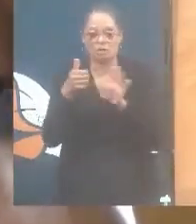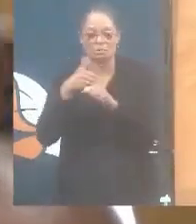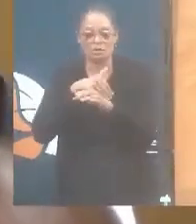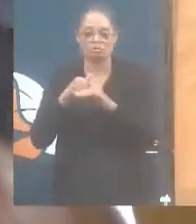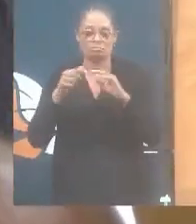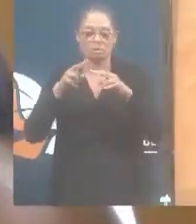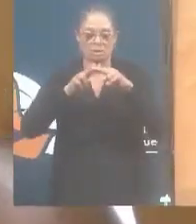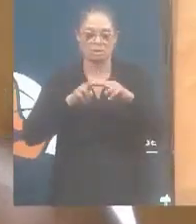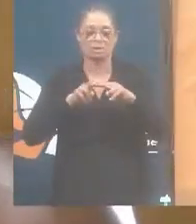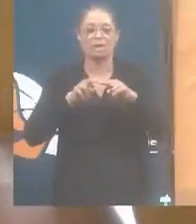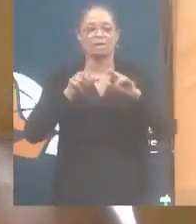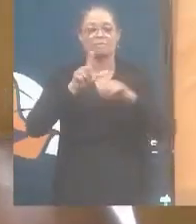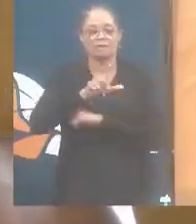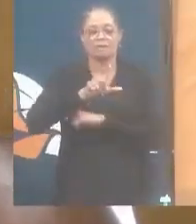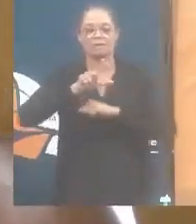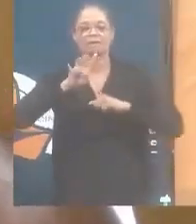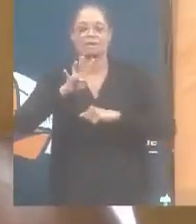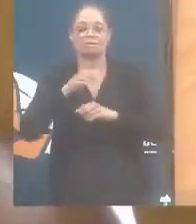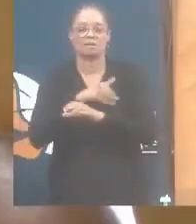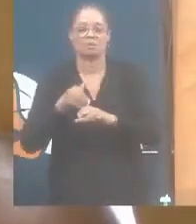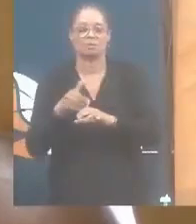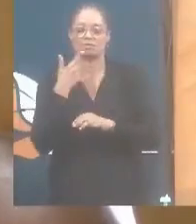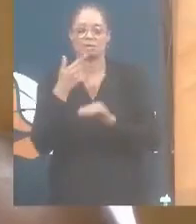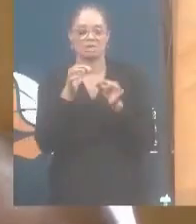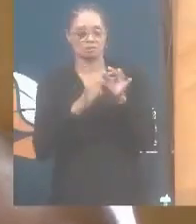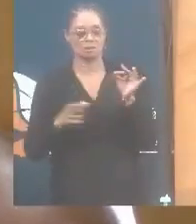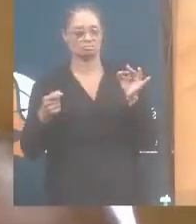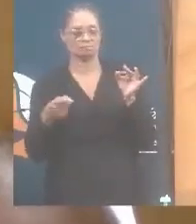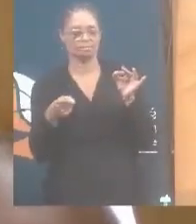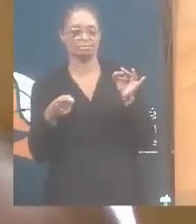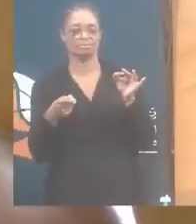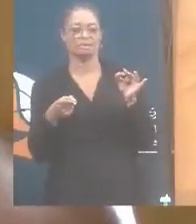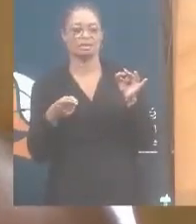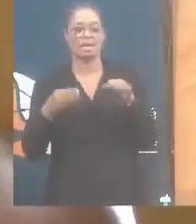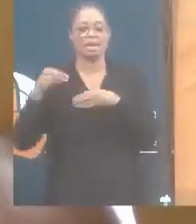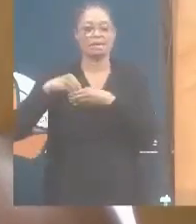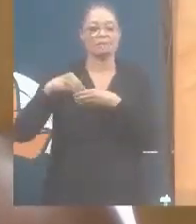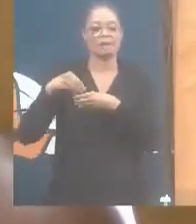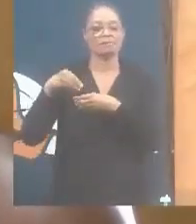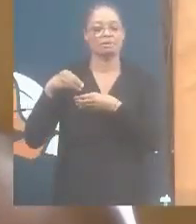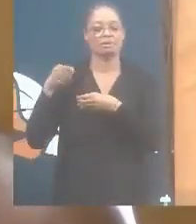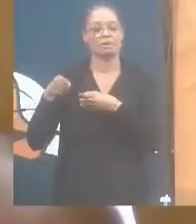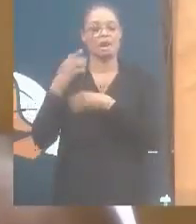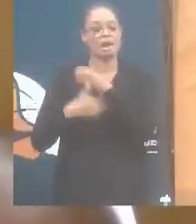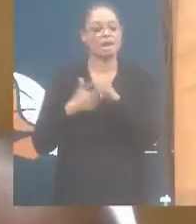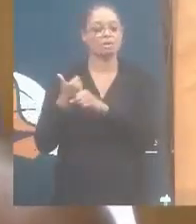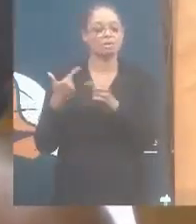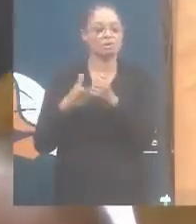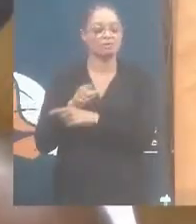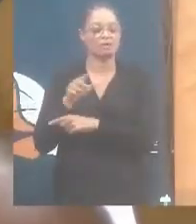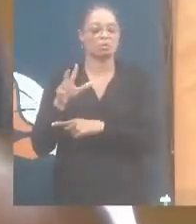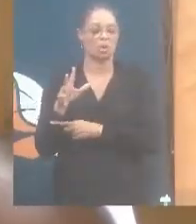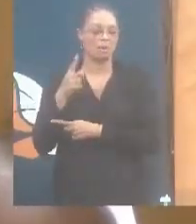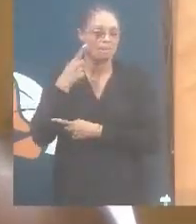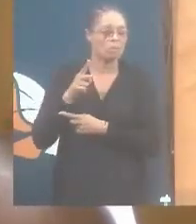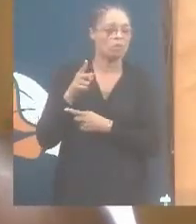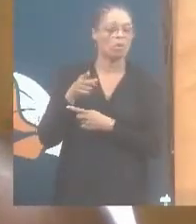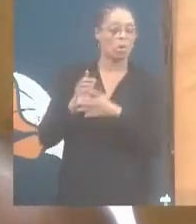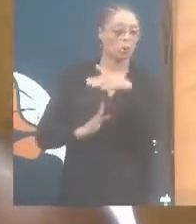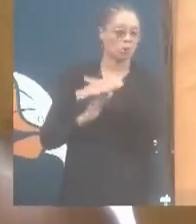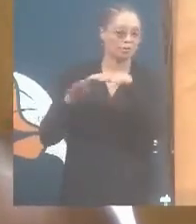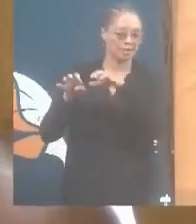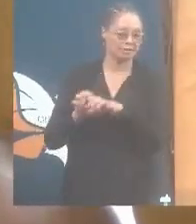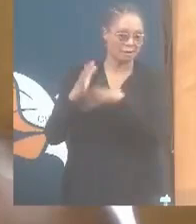24 millions. Donc je vois que le résultat de l'épargne nette en 2023 au titre du compte